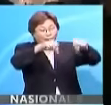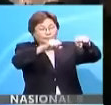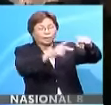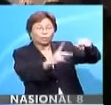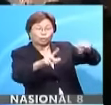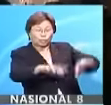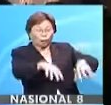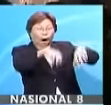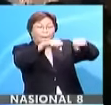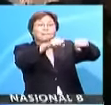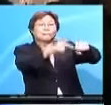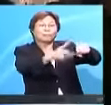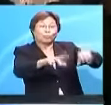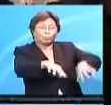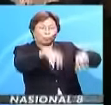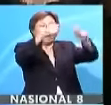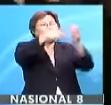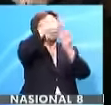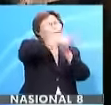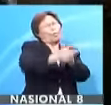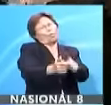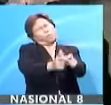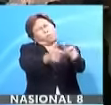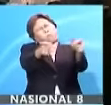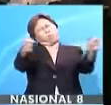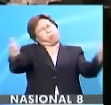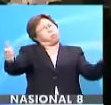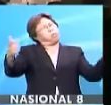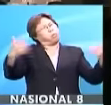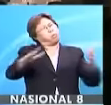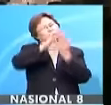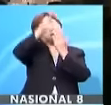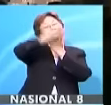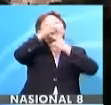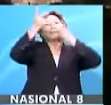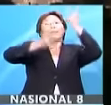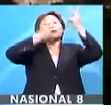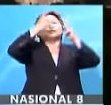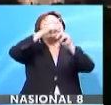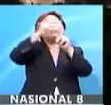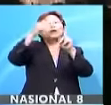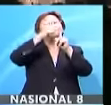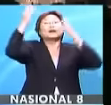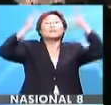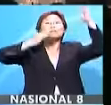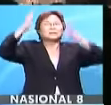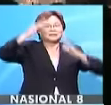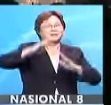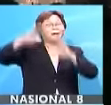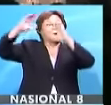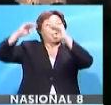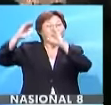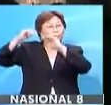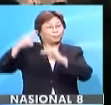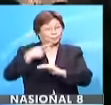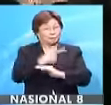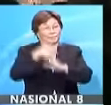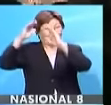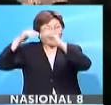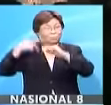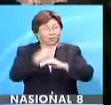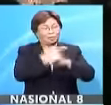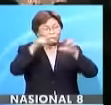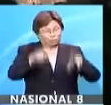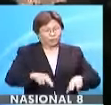sebagai satu program terbesar di bawah kalender pelancongan negara. Ya. Jadi harapan kita kepada